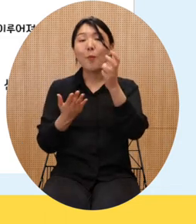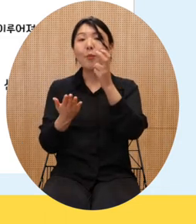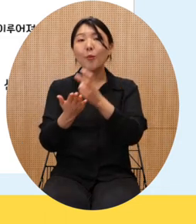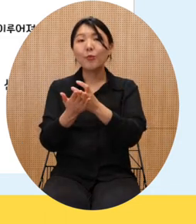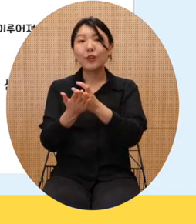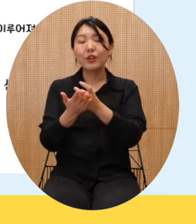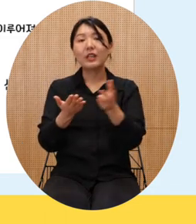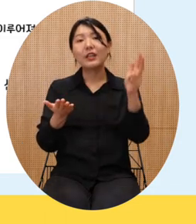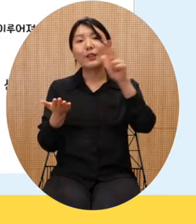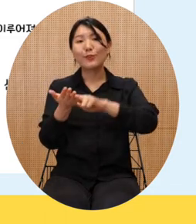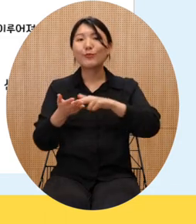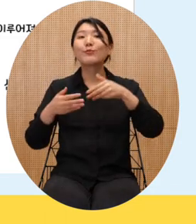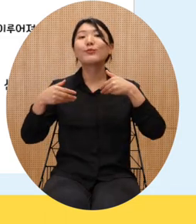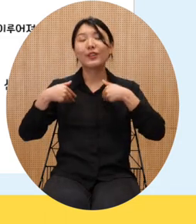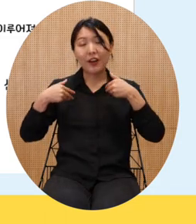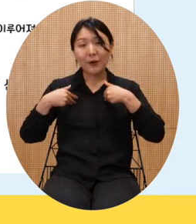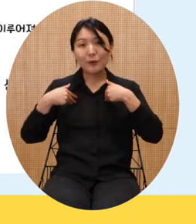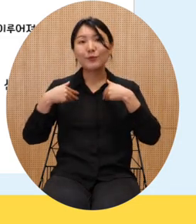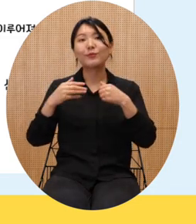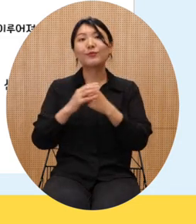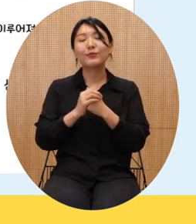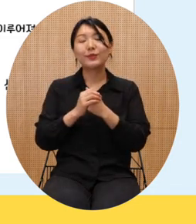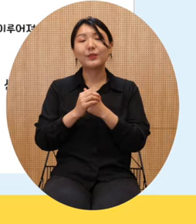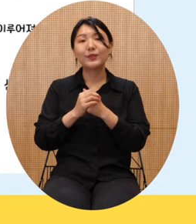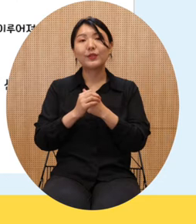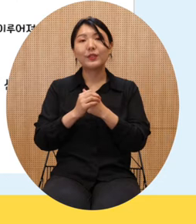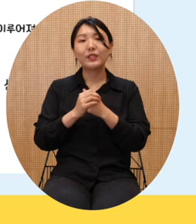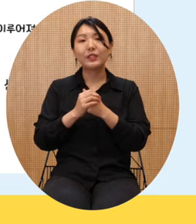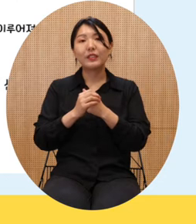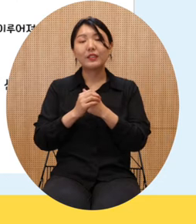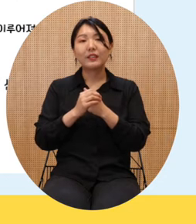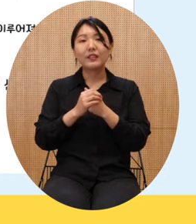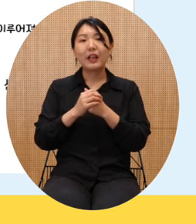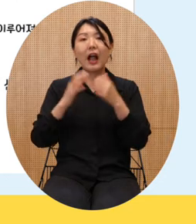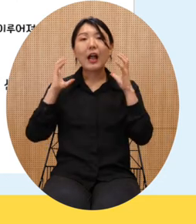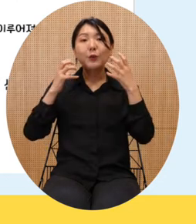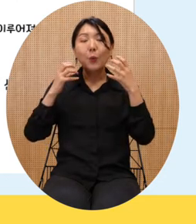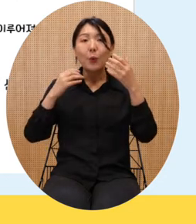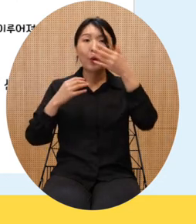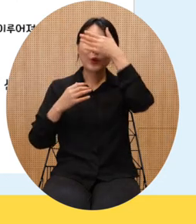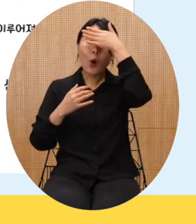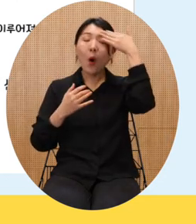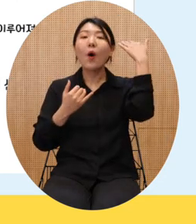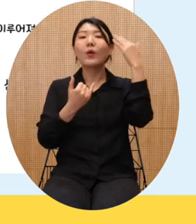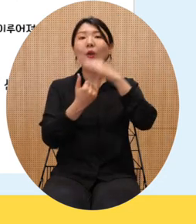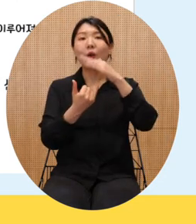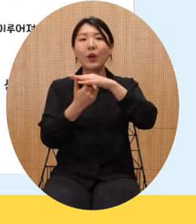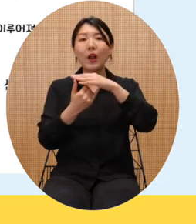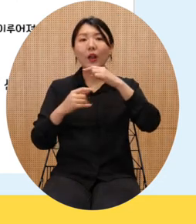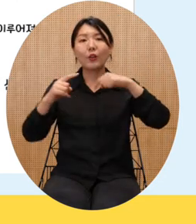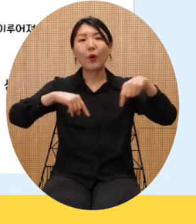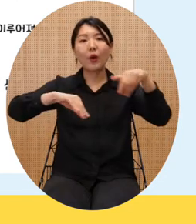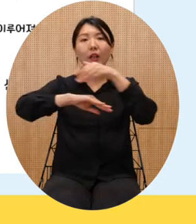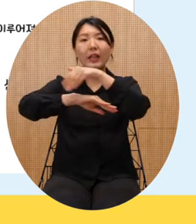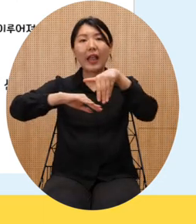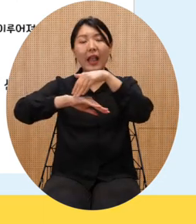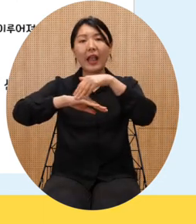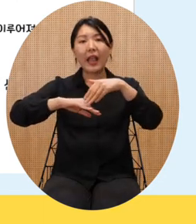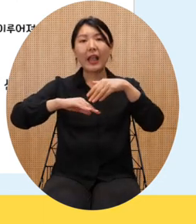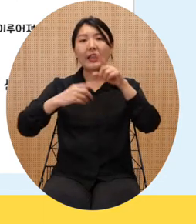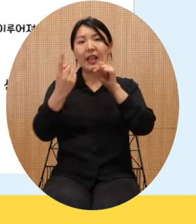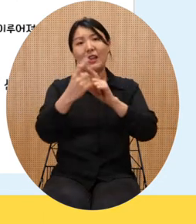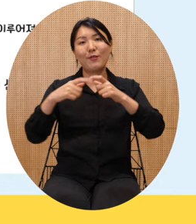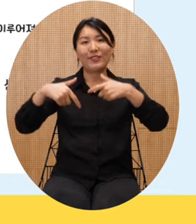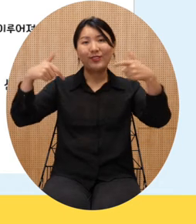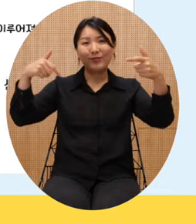대부분 말씀을 드린 것 같고요. 법률과 조례 개정 제정도 필요하고, 그다음에